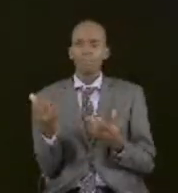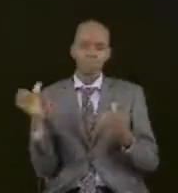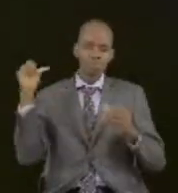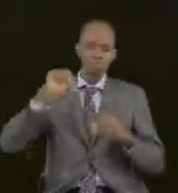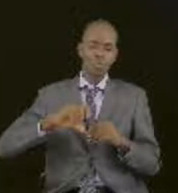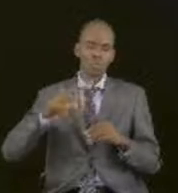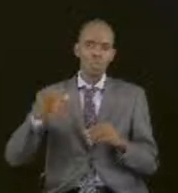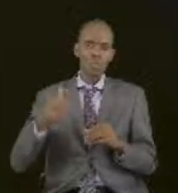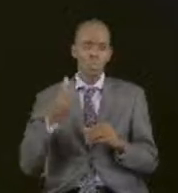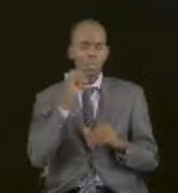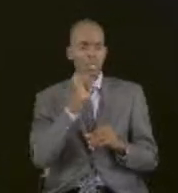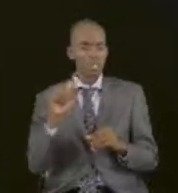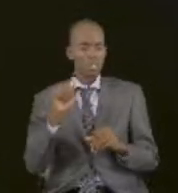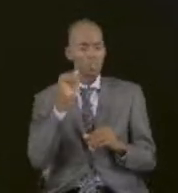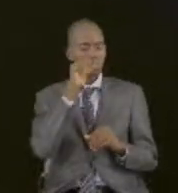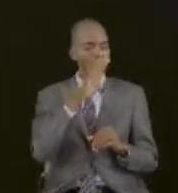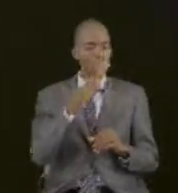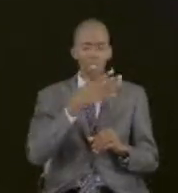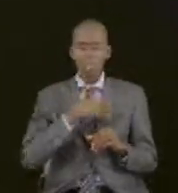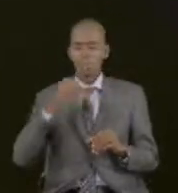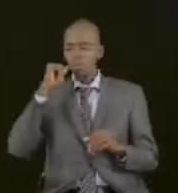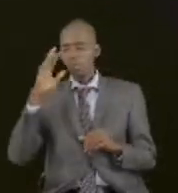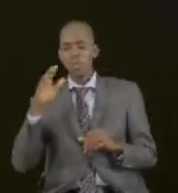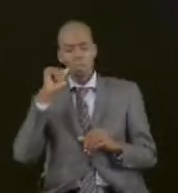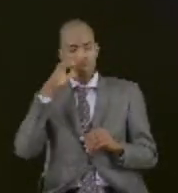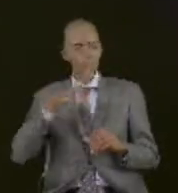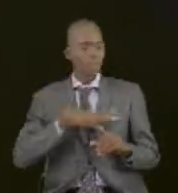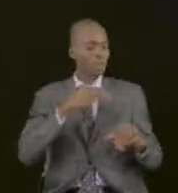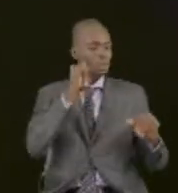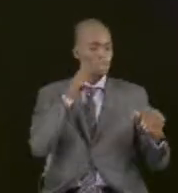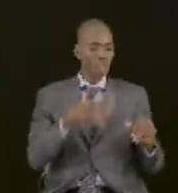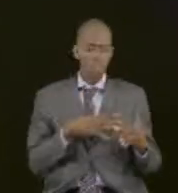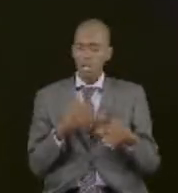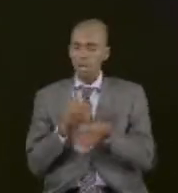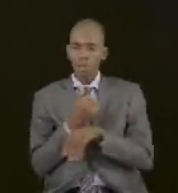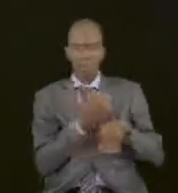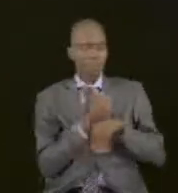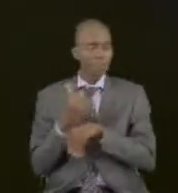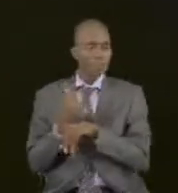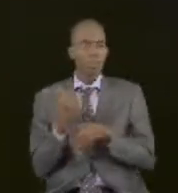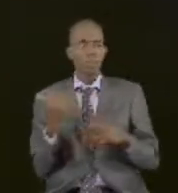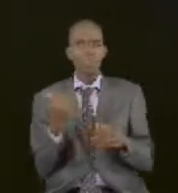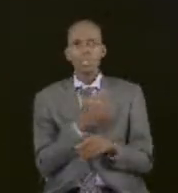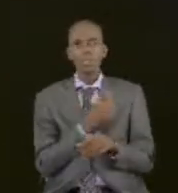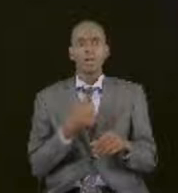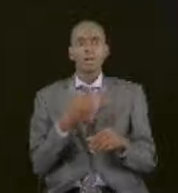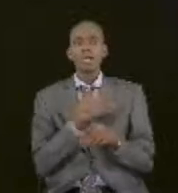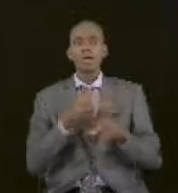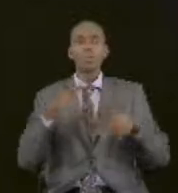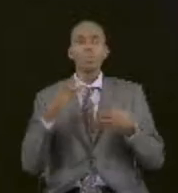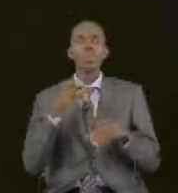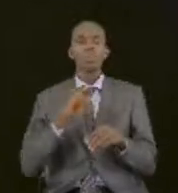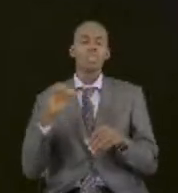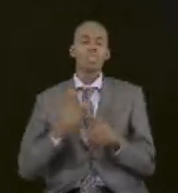un homme qui se souille, une femme avec une femme, une jeune dame avec une autre dame qui se souille. Et il